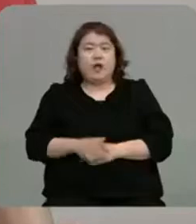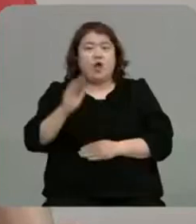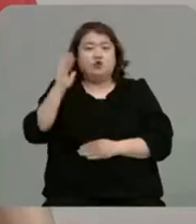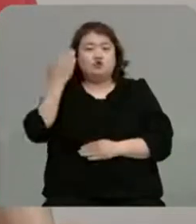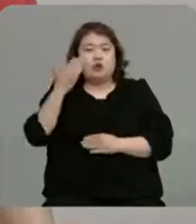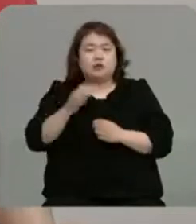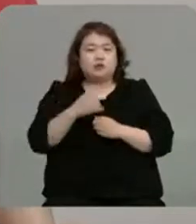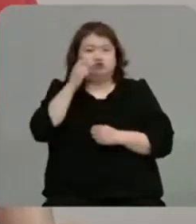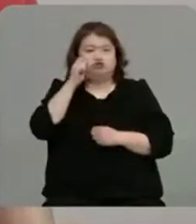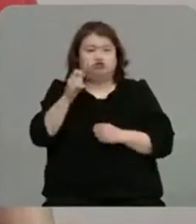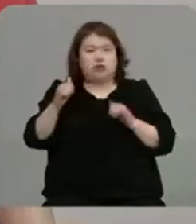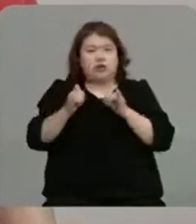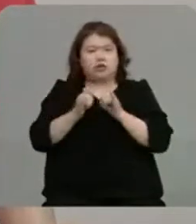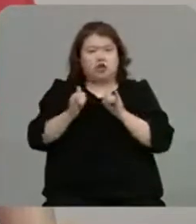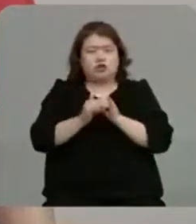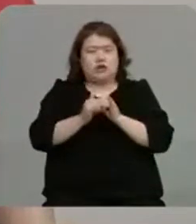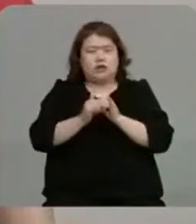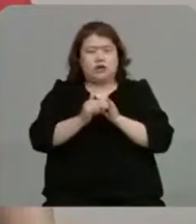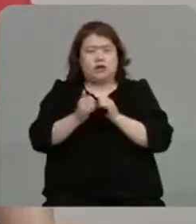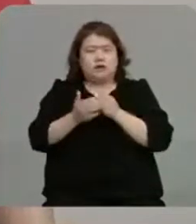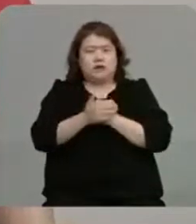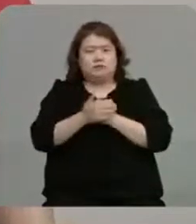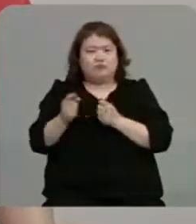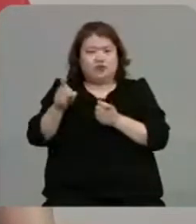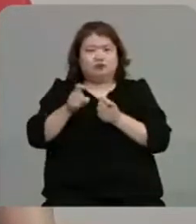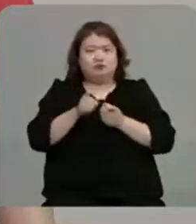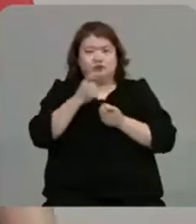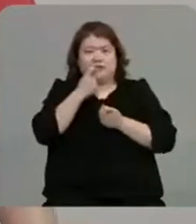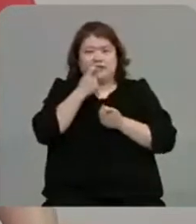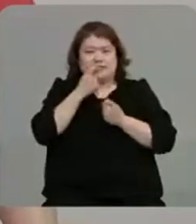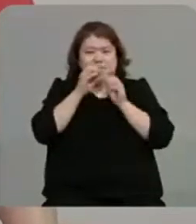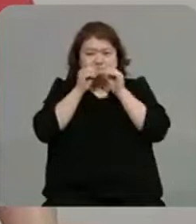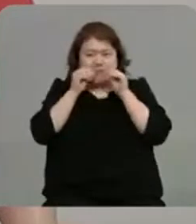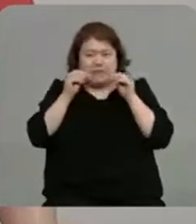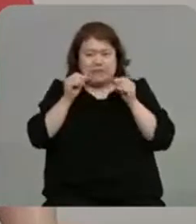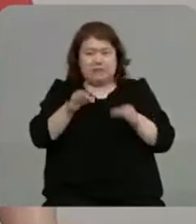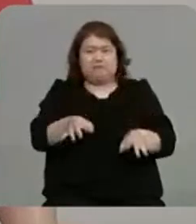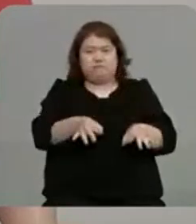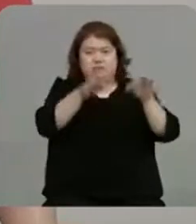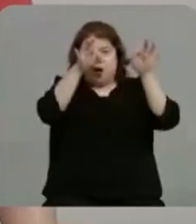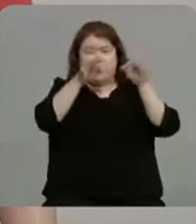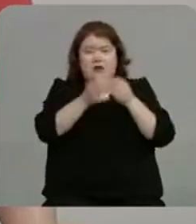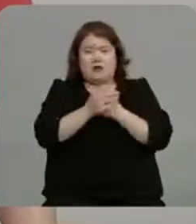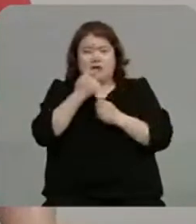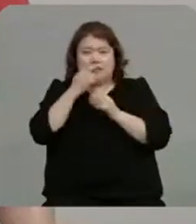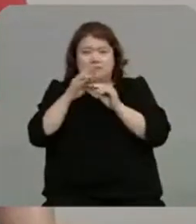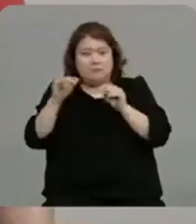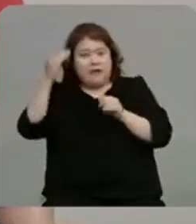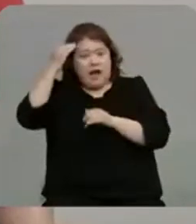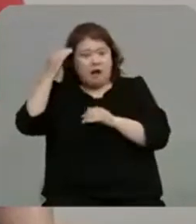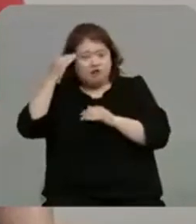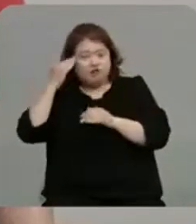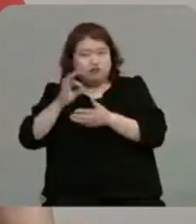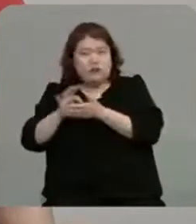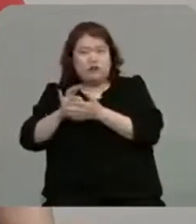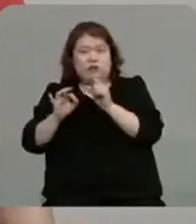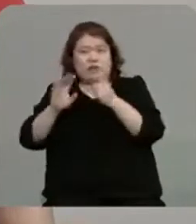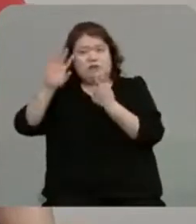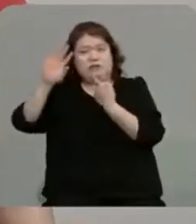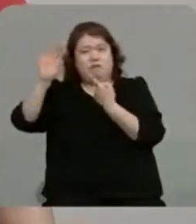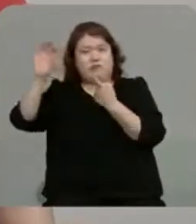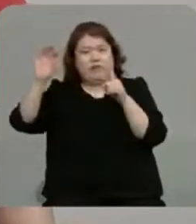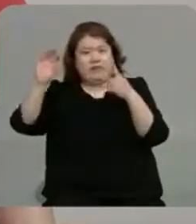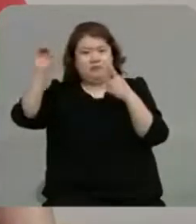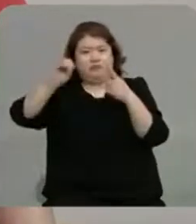최근 우크라이나 전쟁 등의 영향으로 수입 밀 가격이 치솟고 있습니다. 국내 밀 자급률은 1%에도 미치지